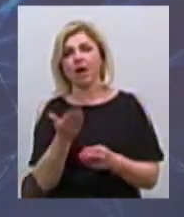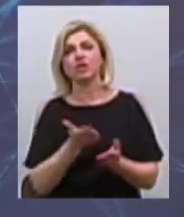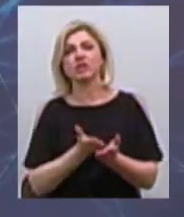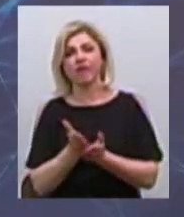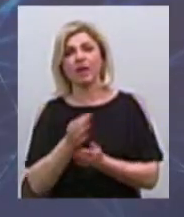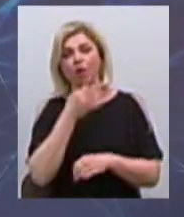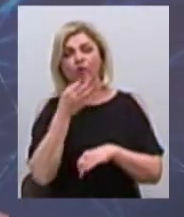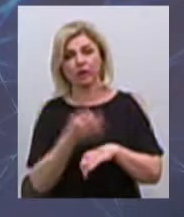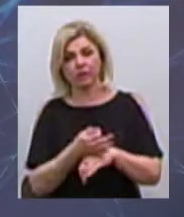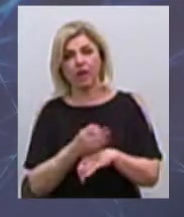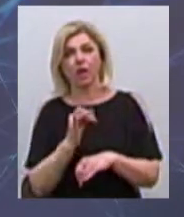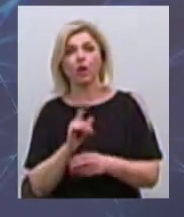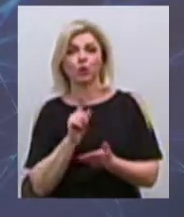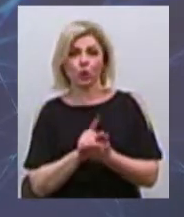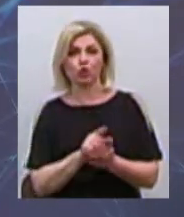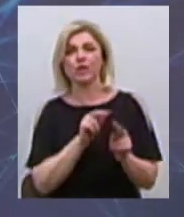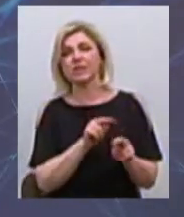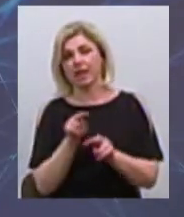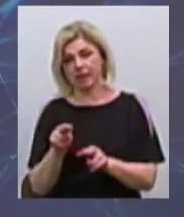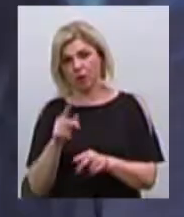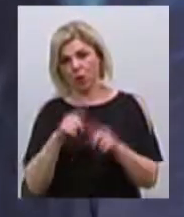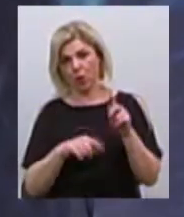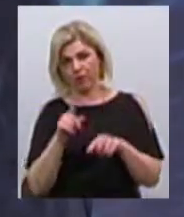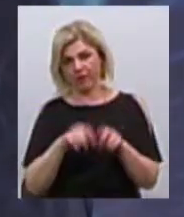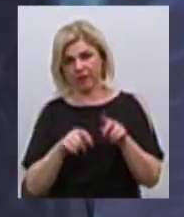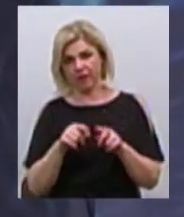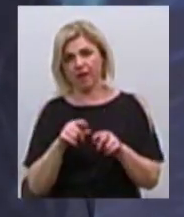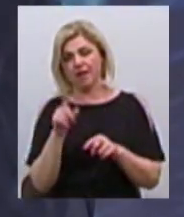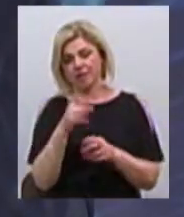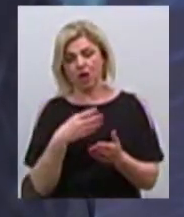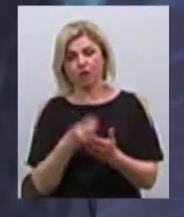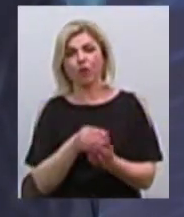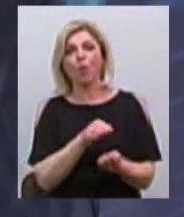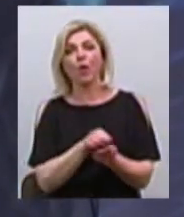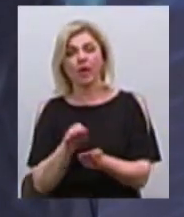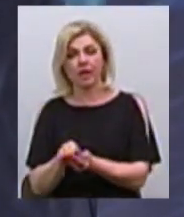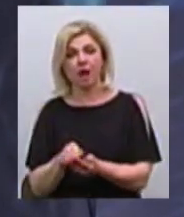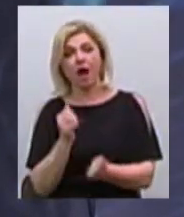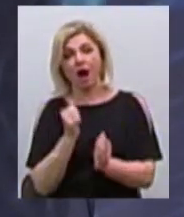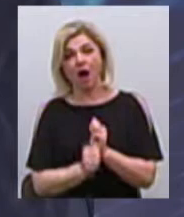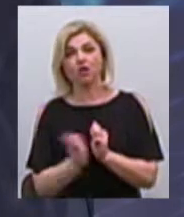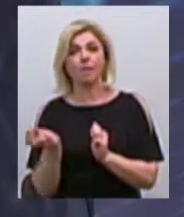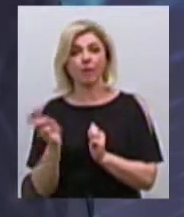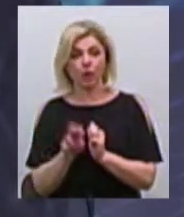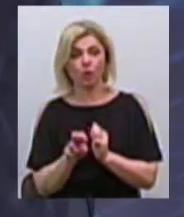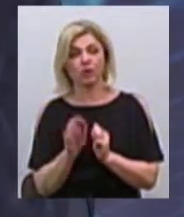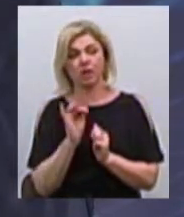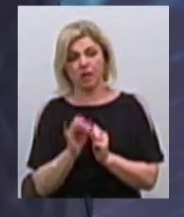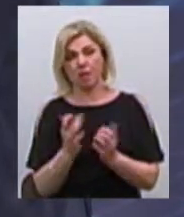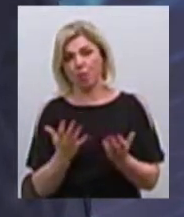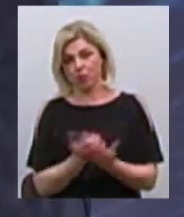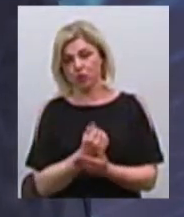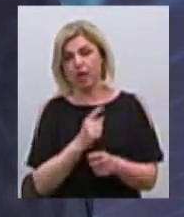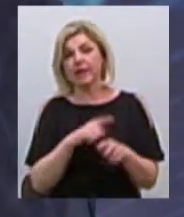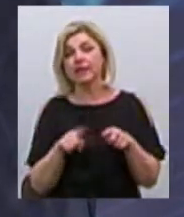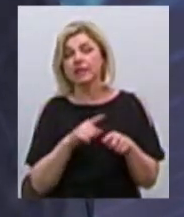безпосередньо, за цим мають стежити родичі, так? Естественно, каждый приходит, откуда и получается интенсивность